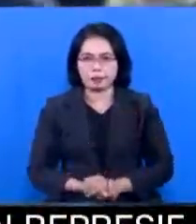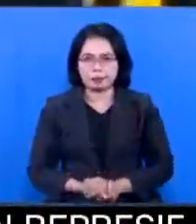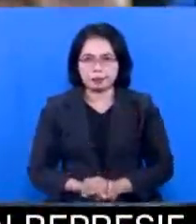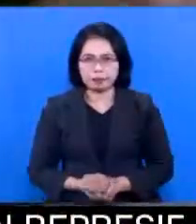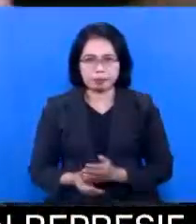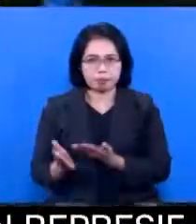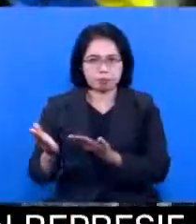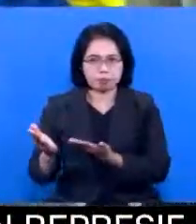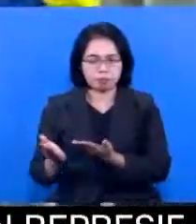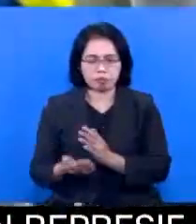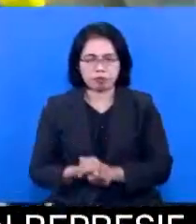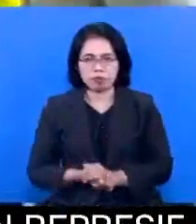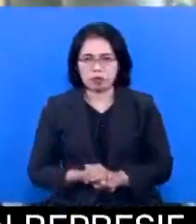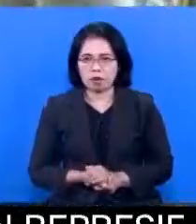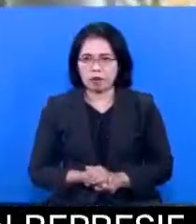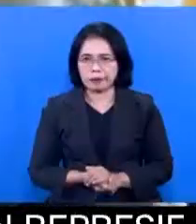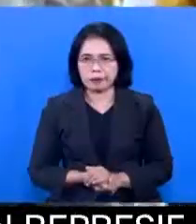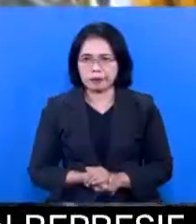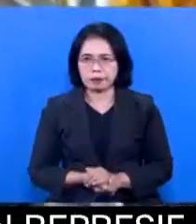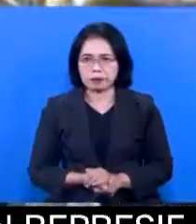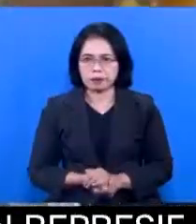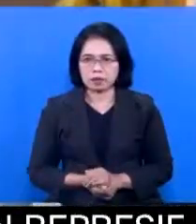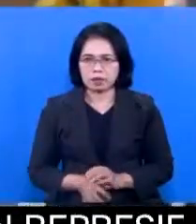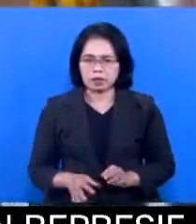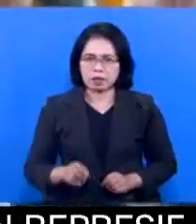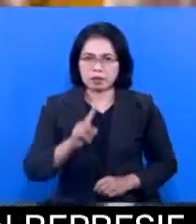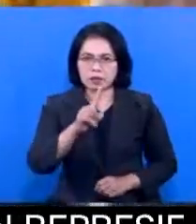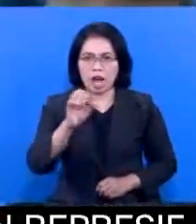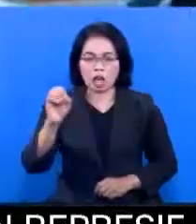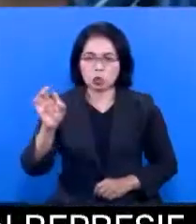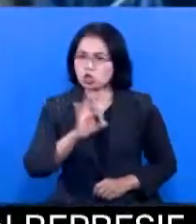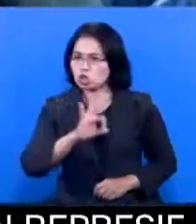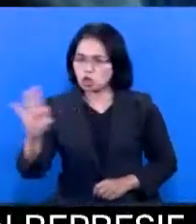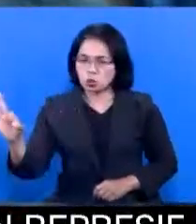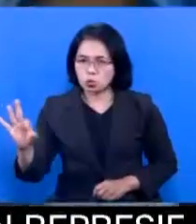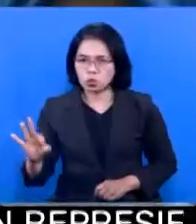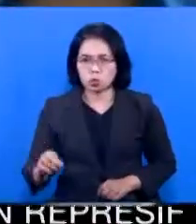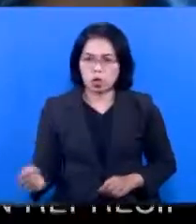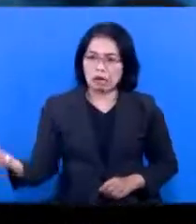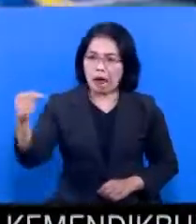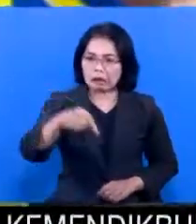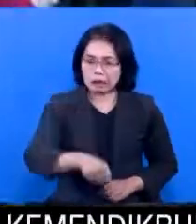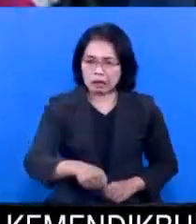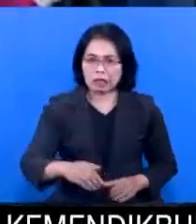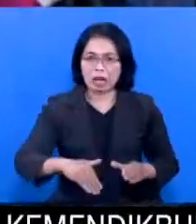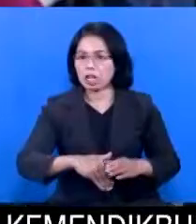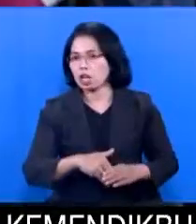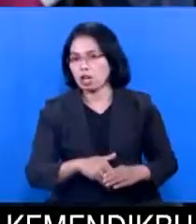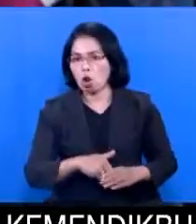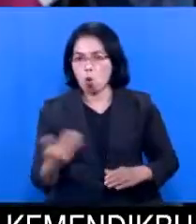Minggu 2 Maret 2021, sekitar 100 ribu pengunjung datang dari dalam hingga luar kota untuk berbelanja pakaian hari